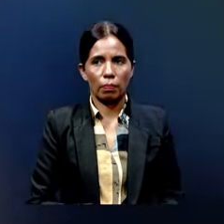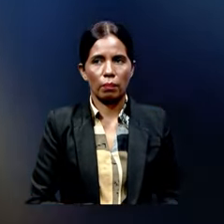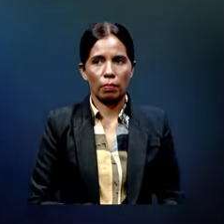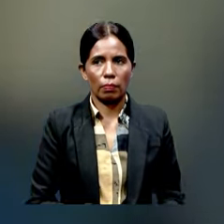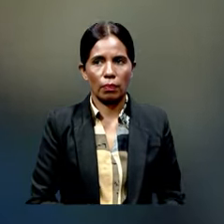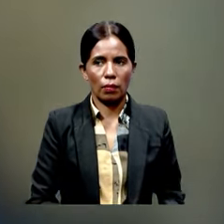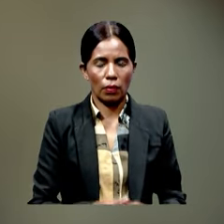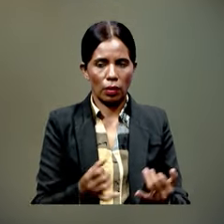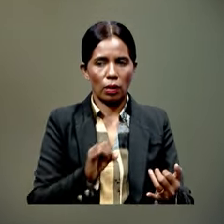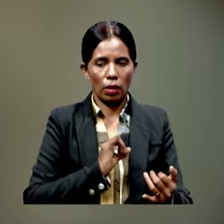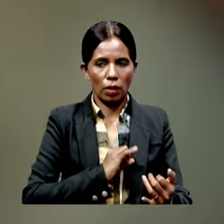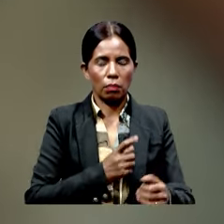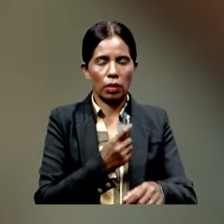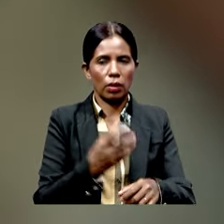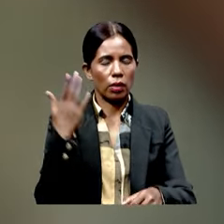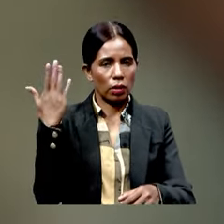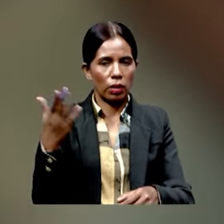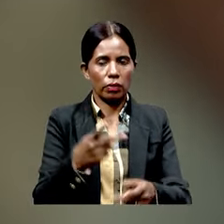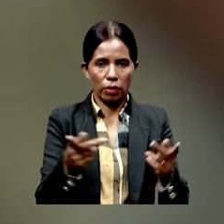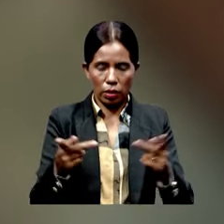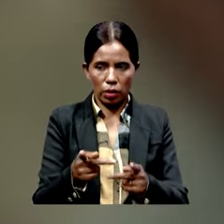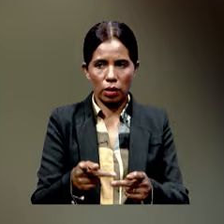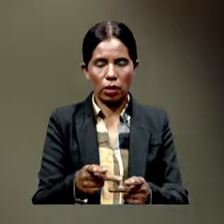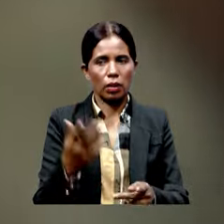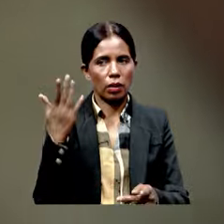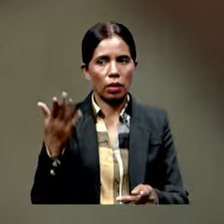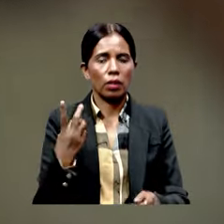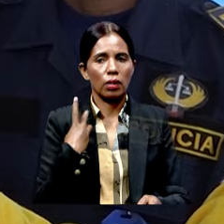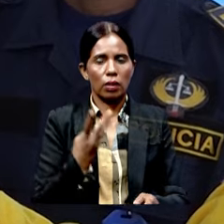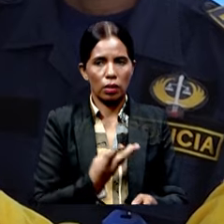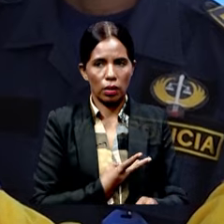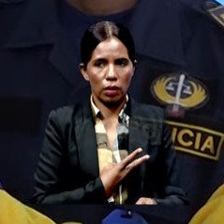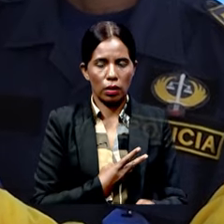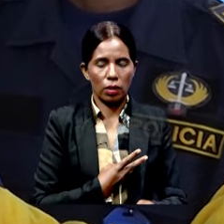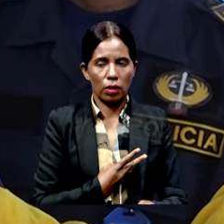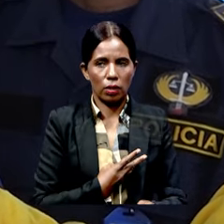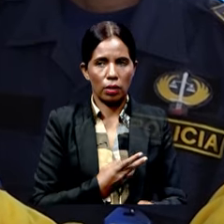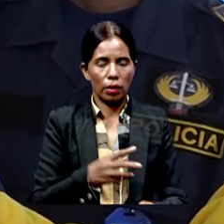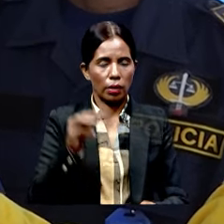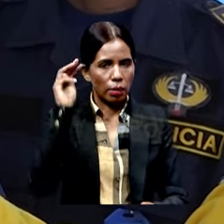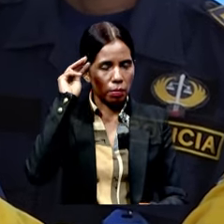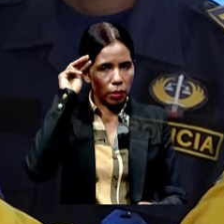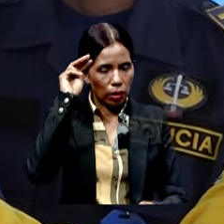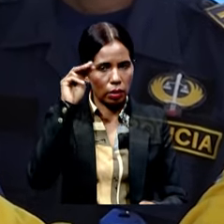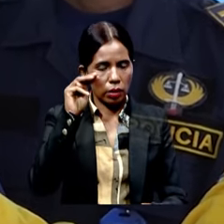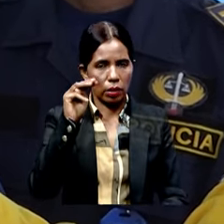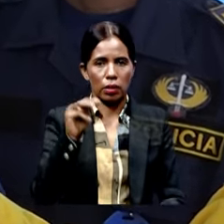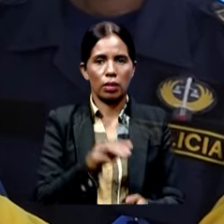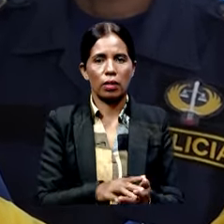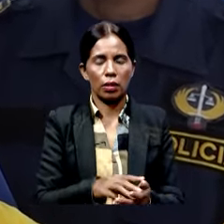idane hau maka momentu ia trenu keras akontese itenia Sosilensia ministra nebe